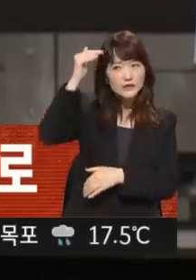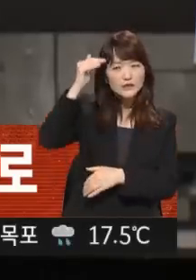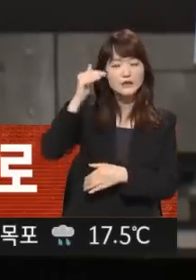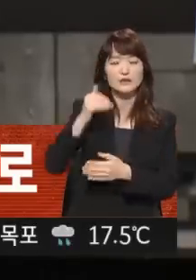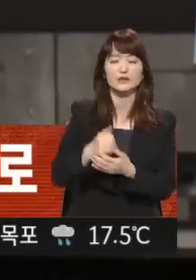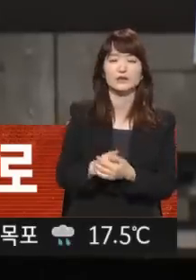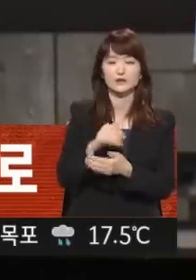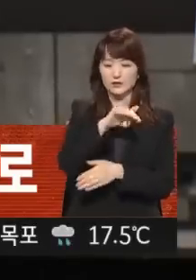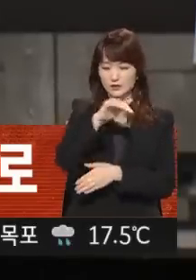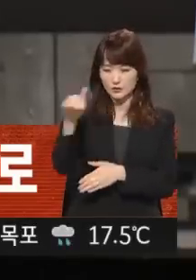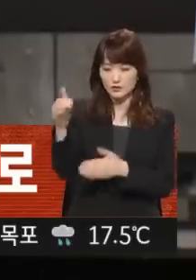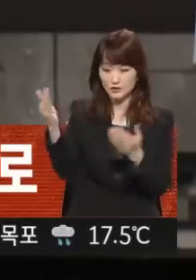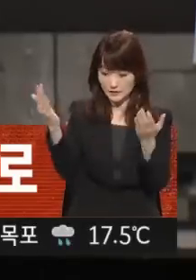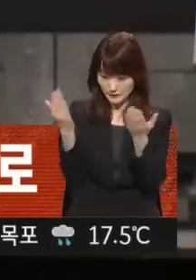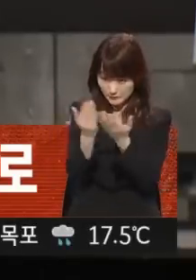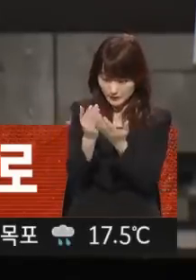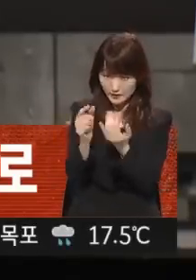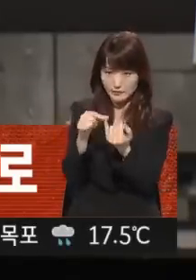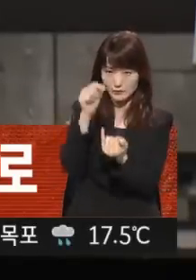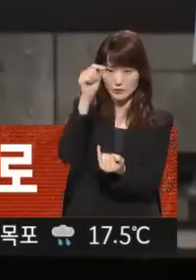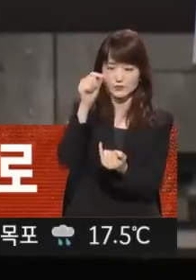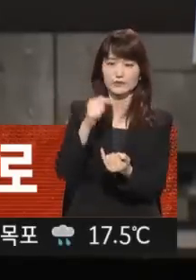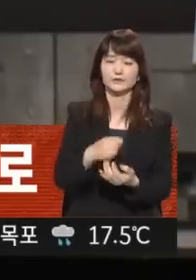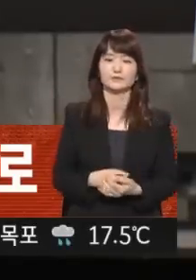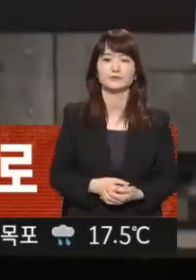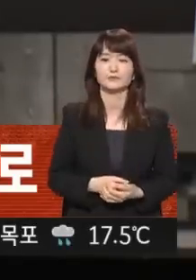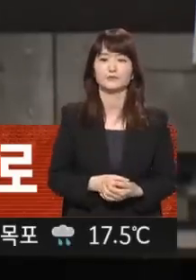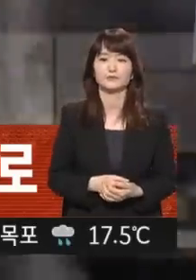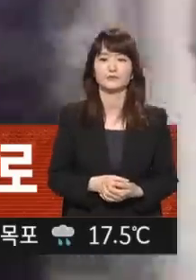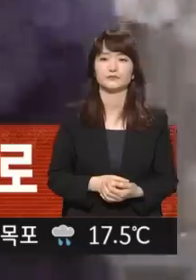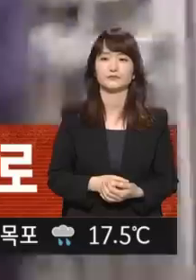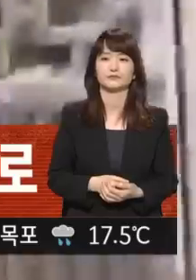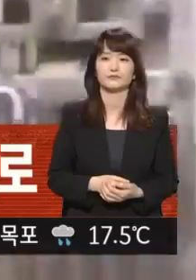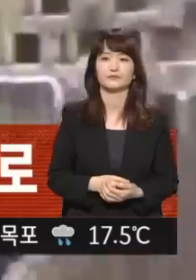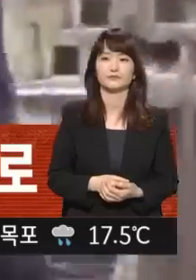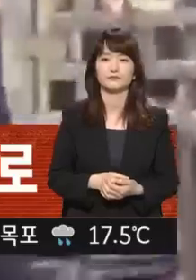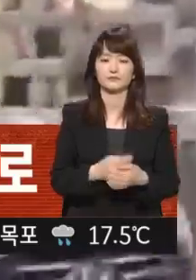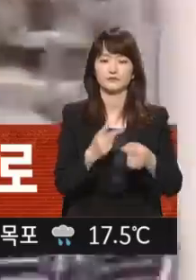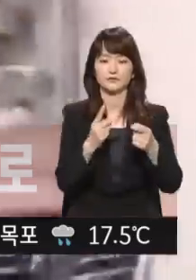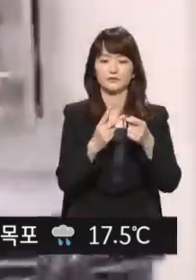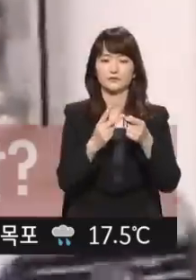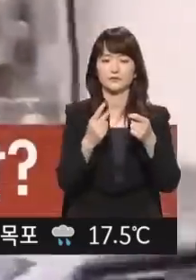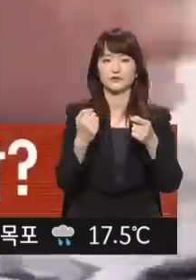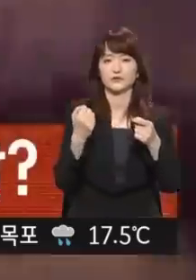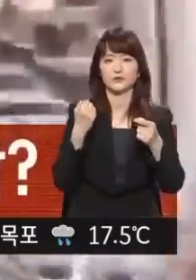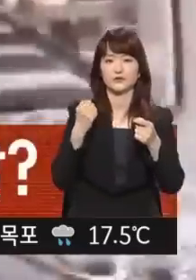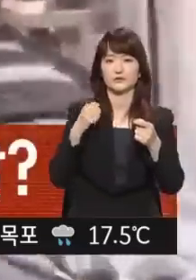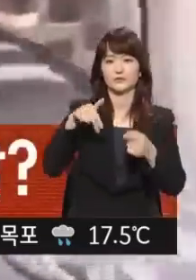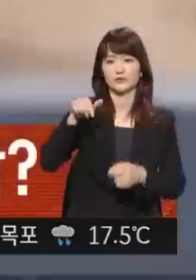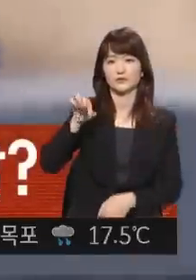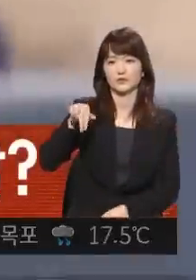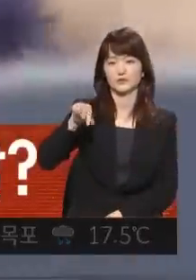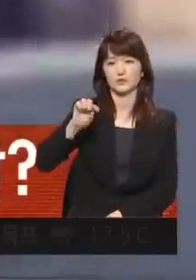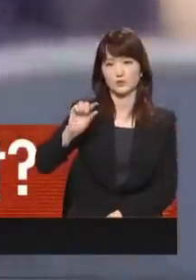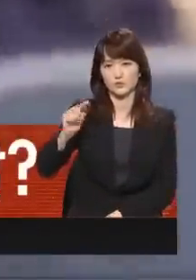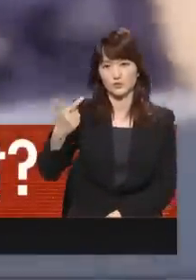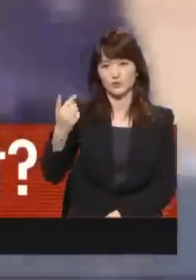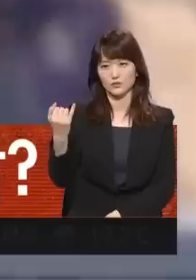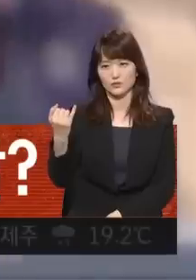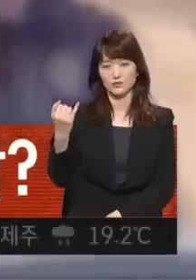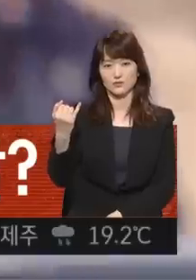뽑아 가지고이 사람들을 관리를 했던 것으로 알려집니다이 2인자라고 알려졌던 정조원도 여기 있는 상록수